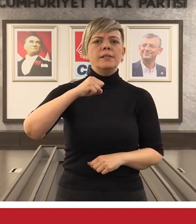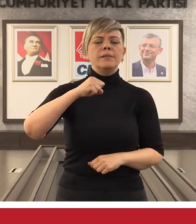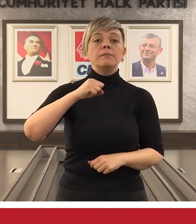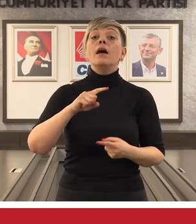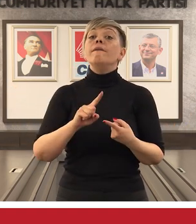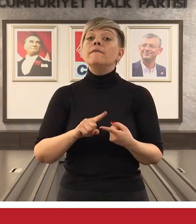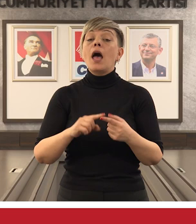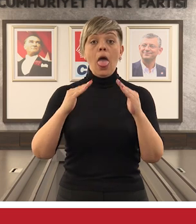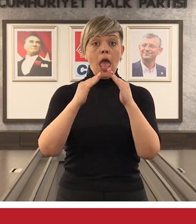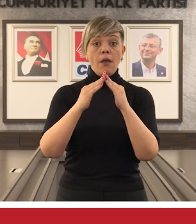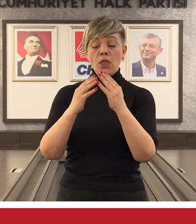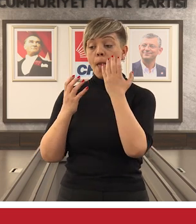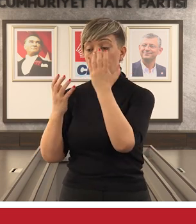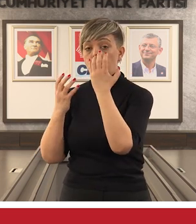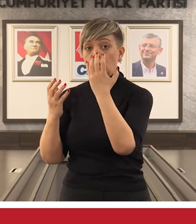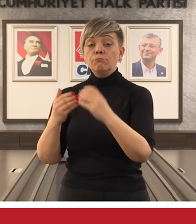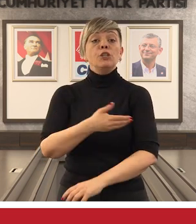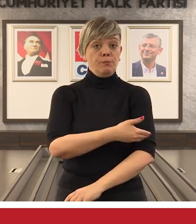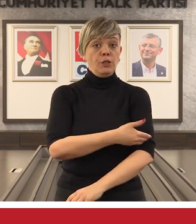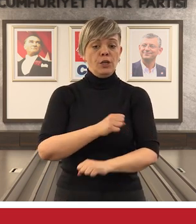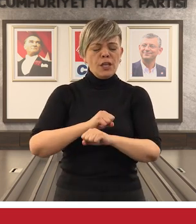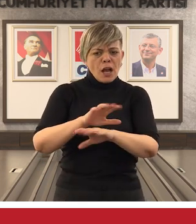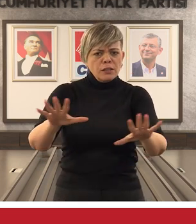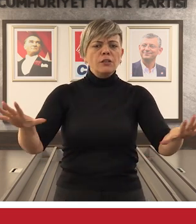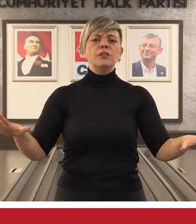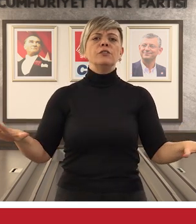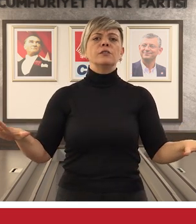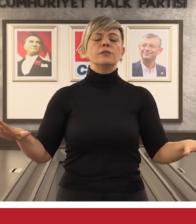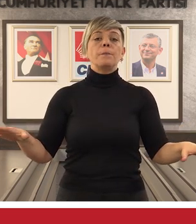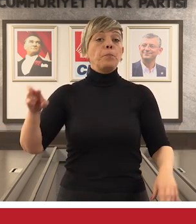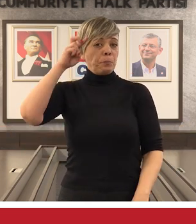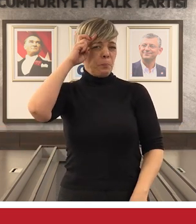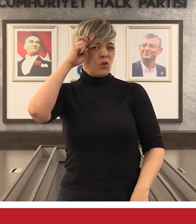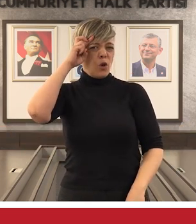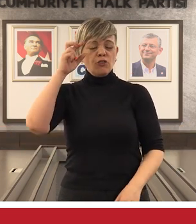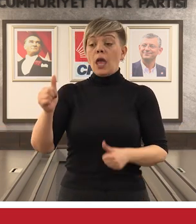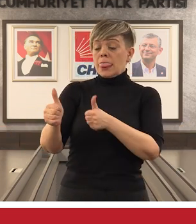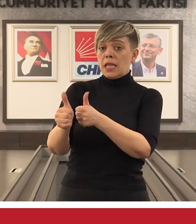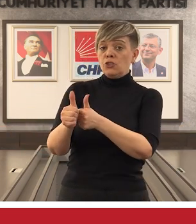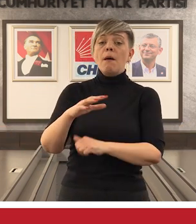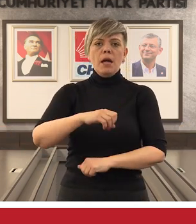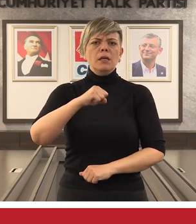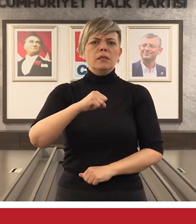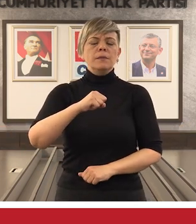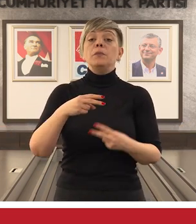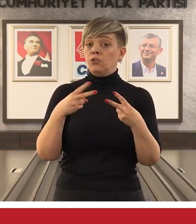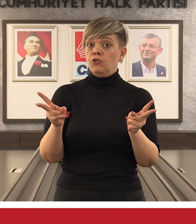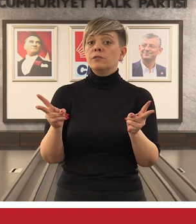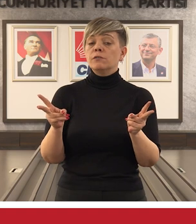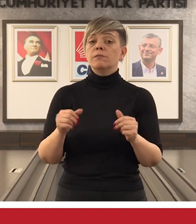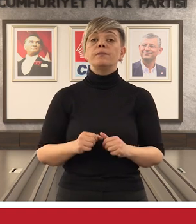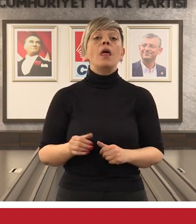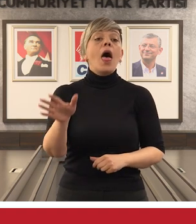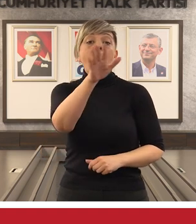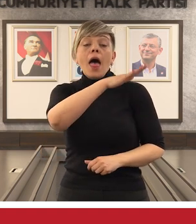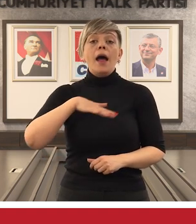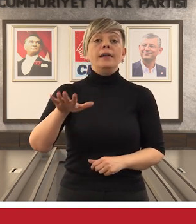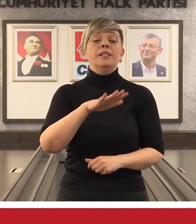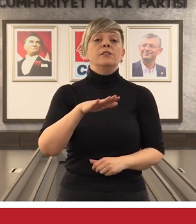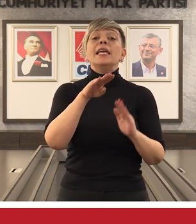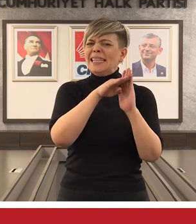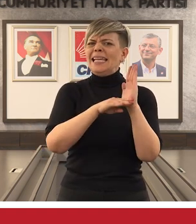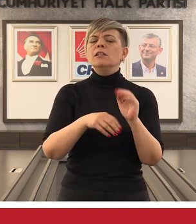merkezlerini ve evde bakım hizmetlerini yaygınlaştıracağız. Psikolojik dayanışma merkezleri açacağız.